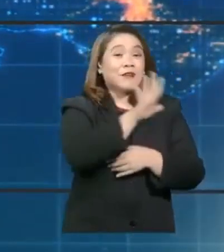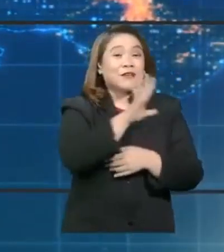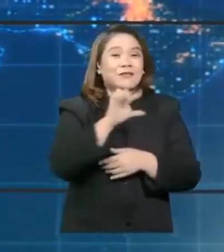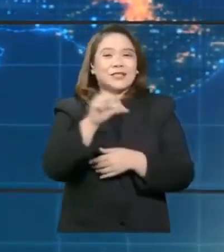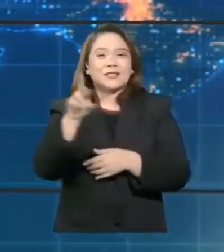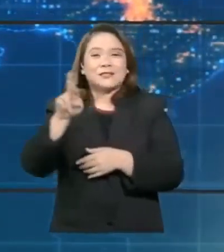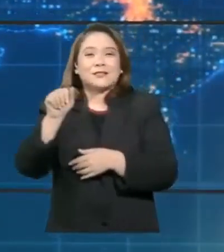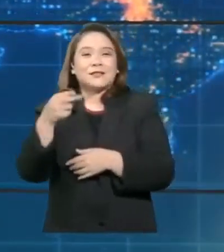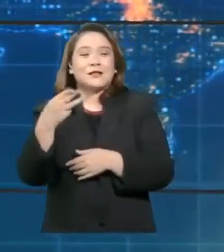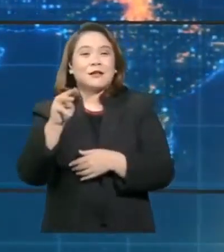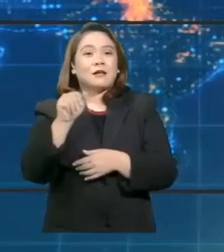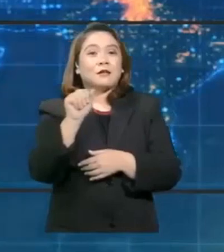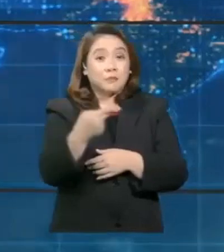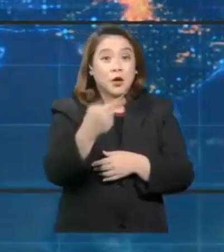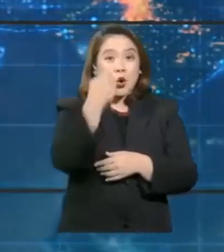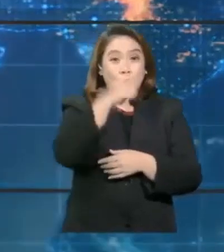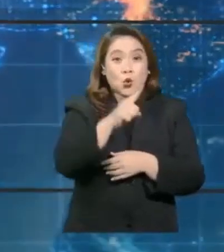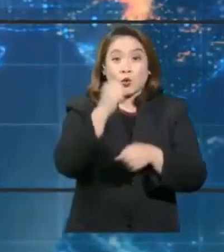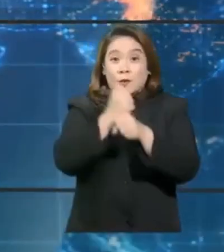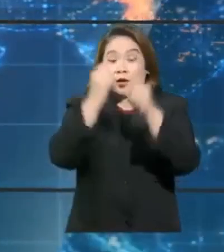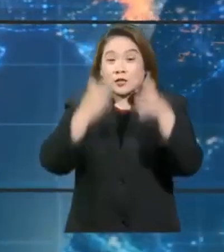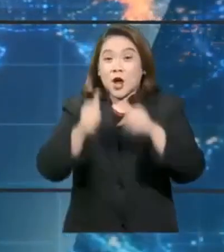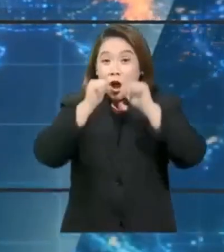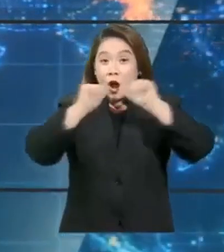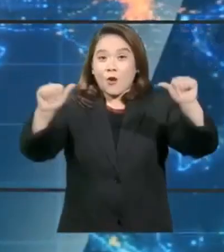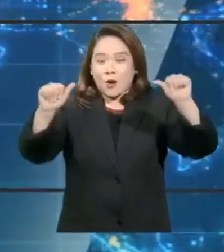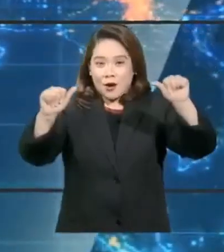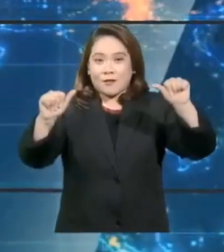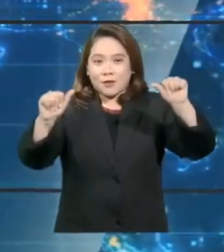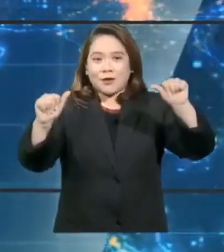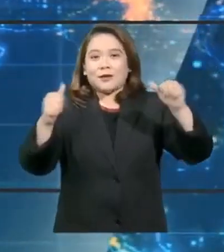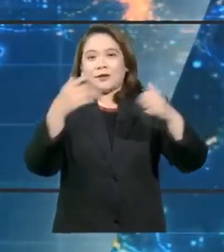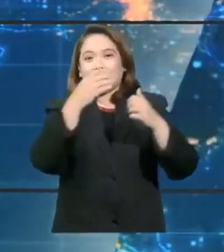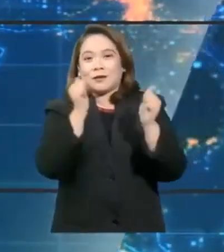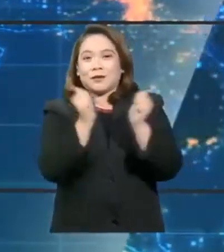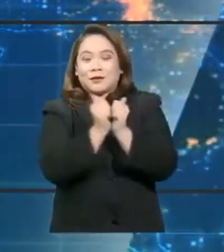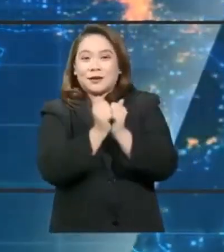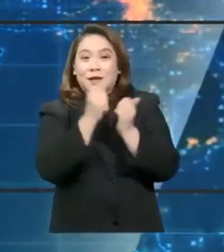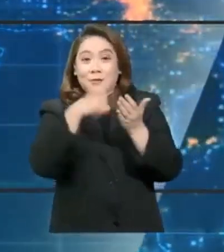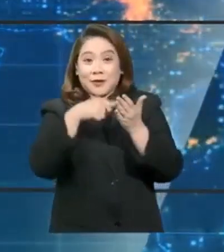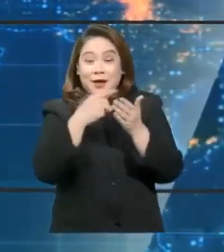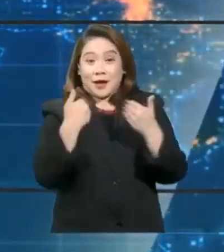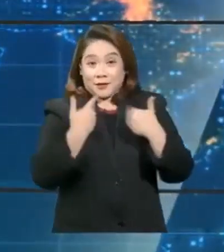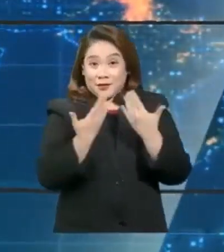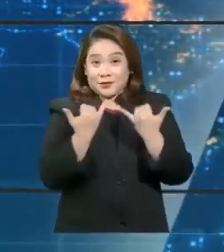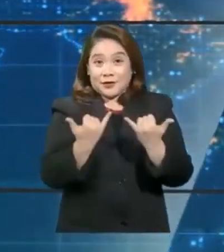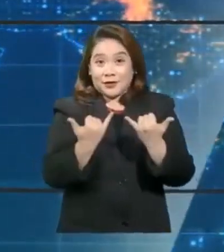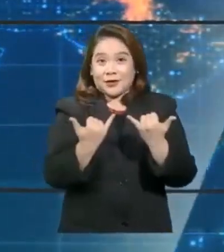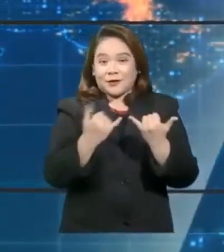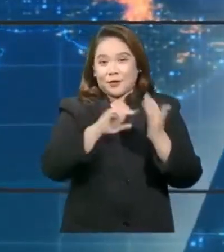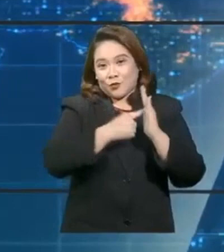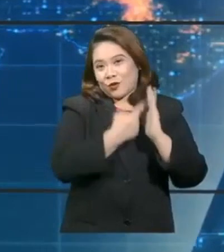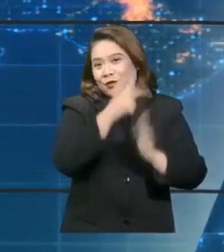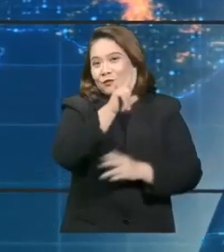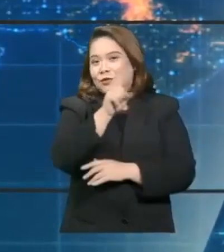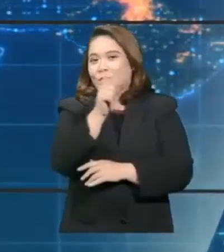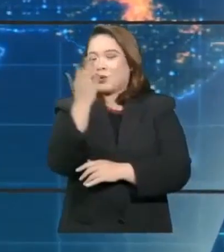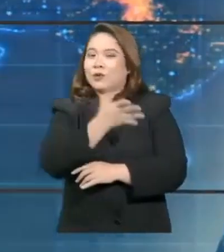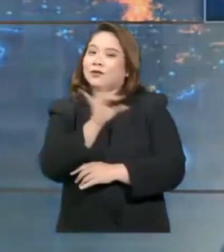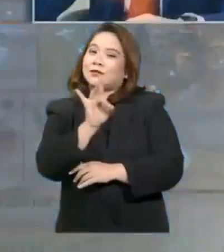pekerjawan dengan harga lebih murah berbanding Vacation dari pasaran yang akan berkokok kasih bermula 31